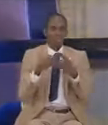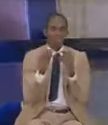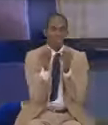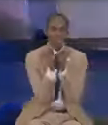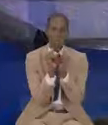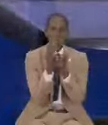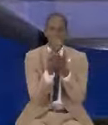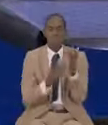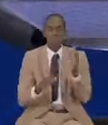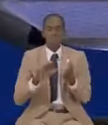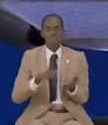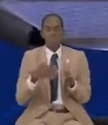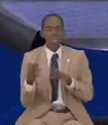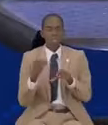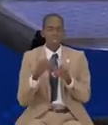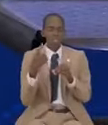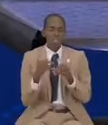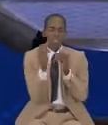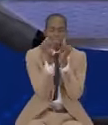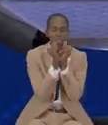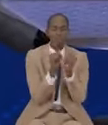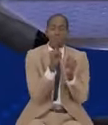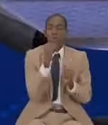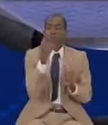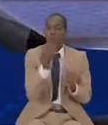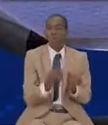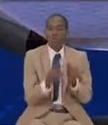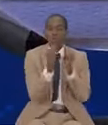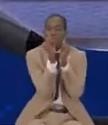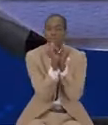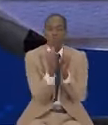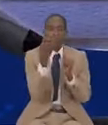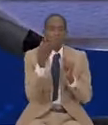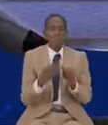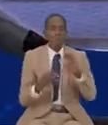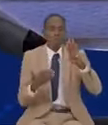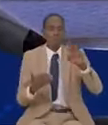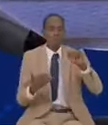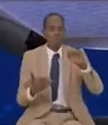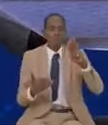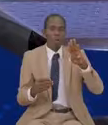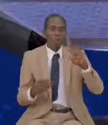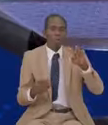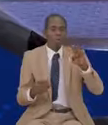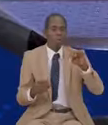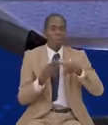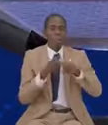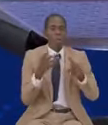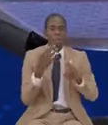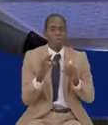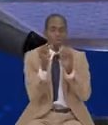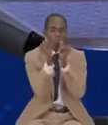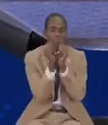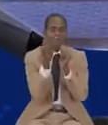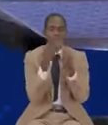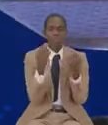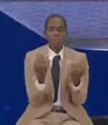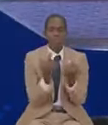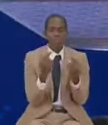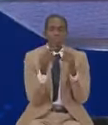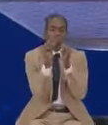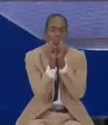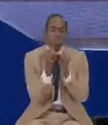eux est un mort en cap dans la capuité non seulement dans la captivité de Babylone mais dans la captivité du péché et